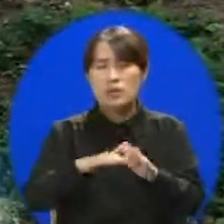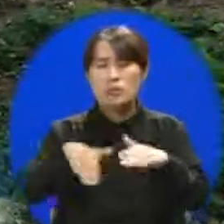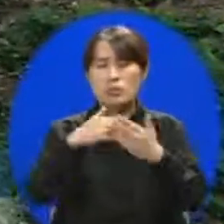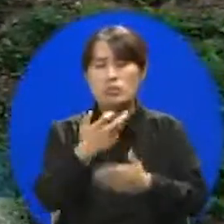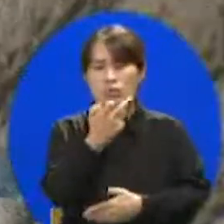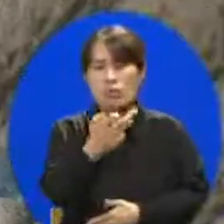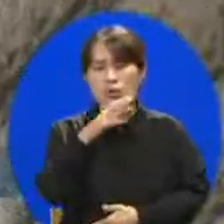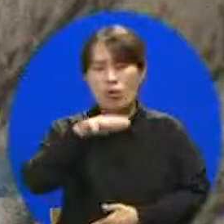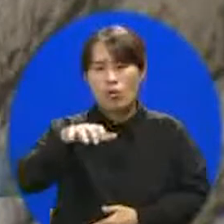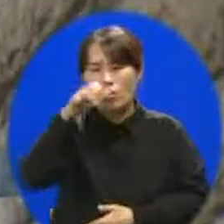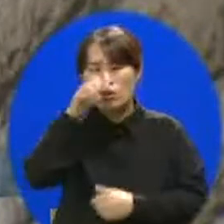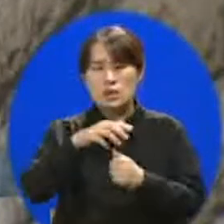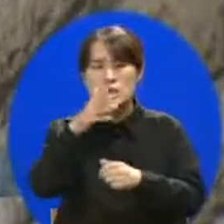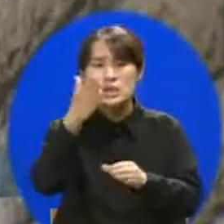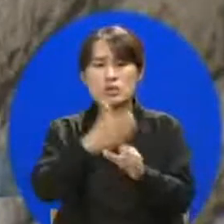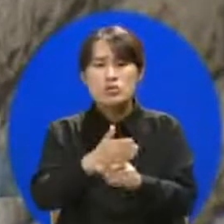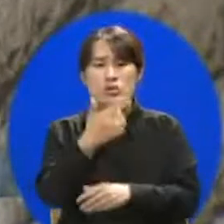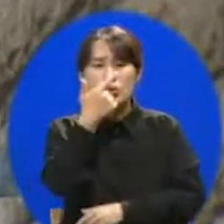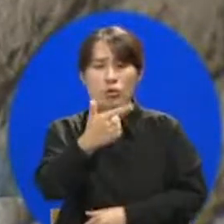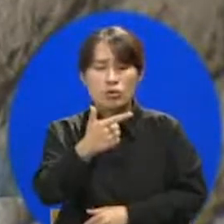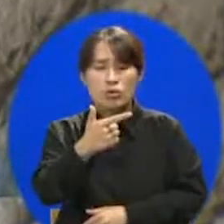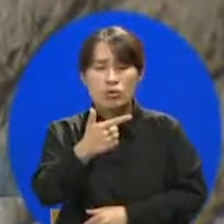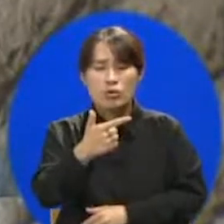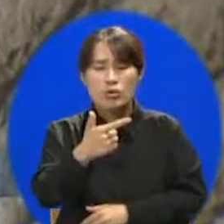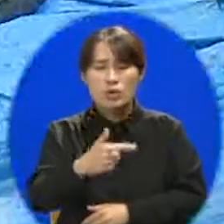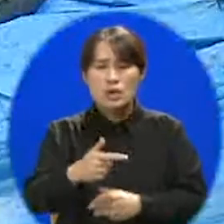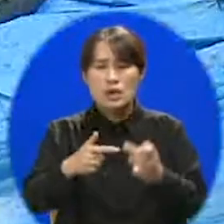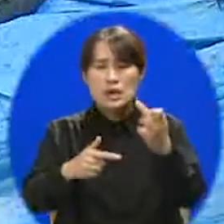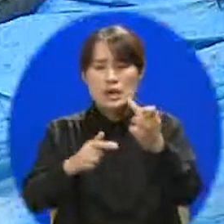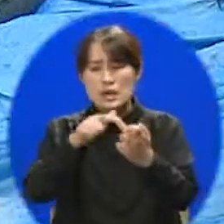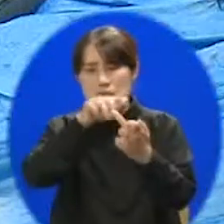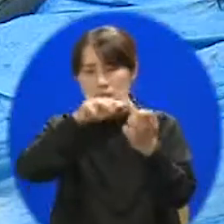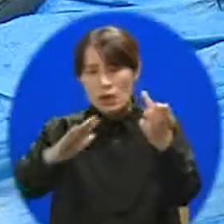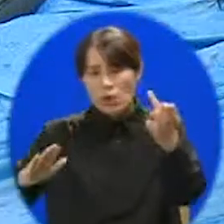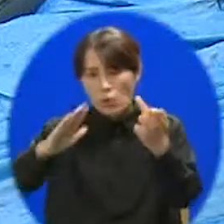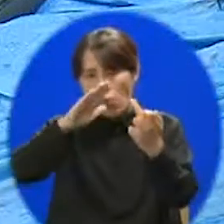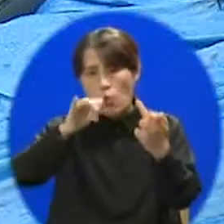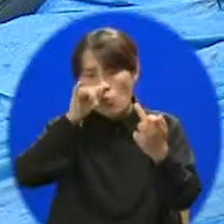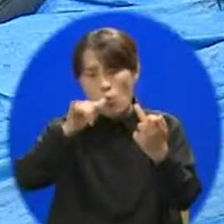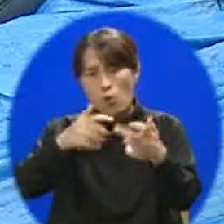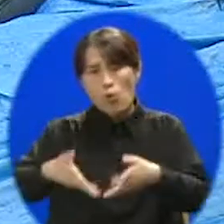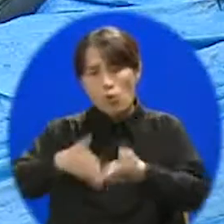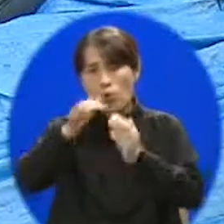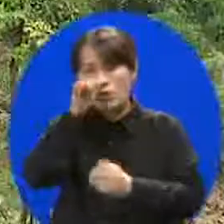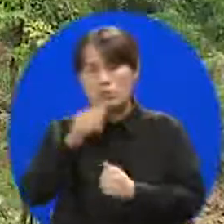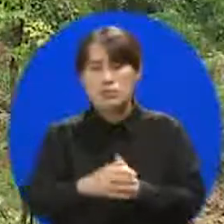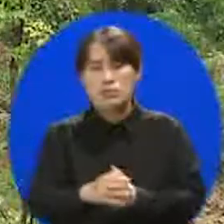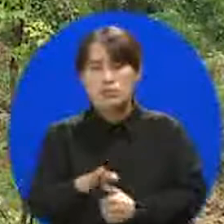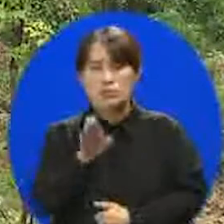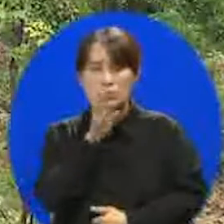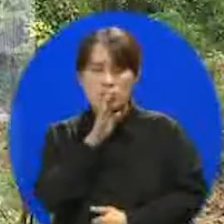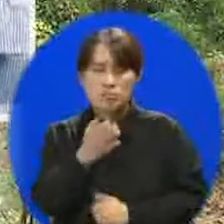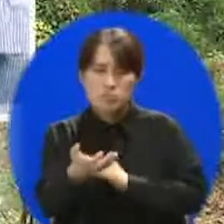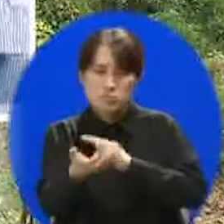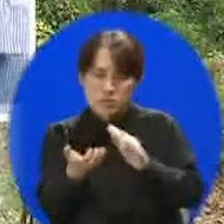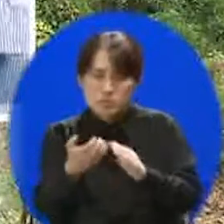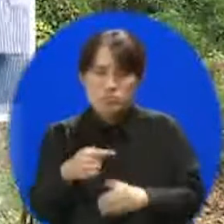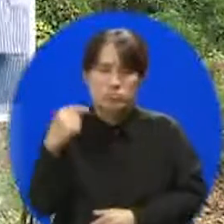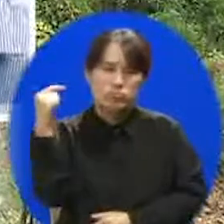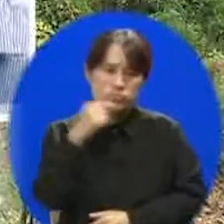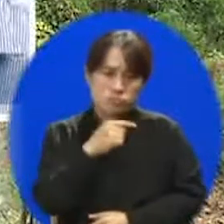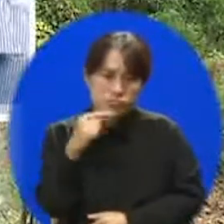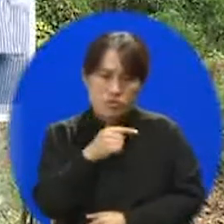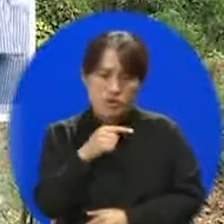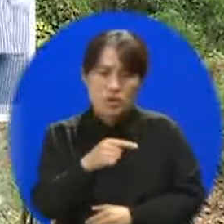18건 이 가운데 6건 은 산지 비탈면에 들어선 곳이었습니다 상당히 철저하게 어떤